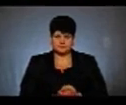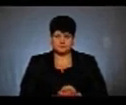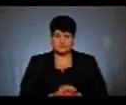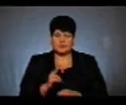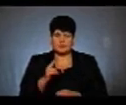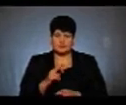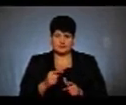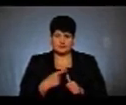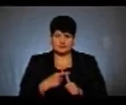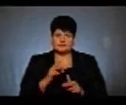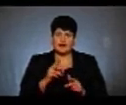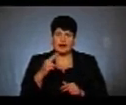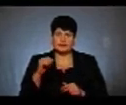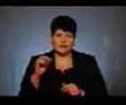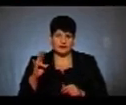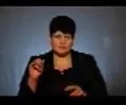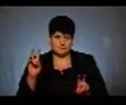Дана.